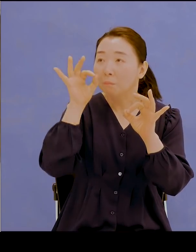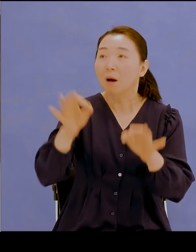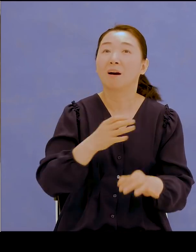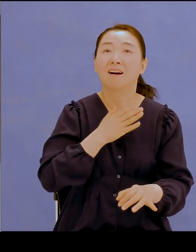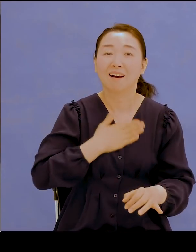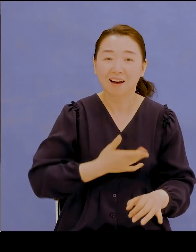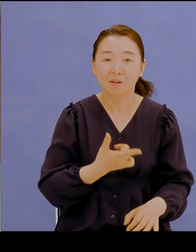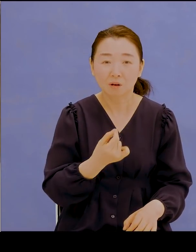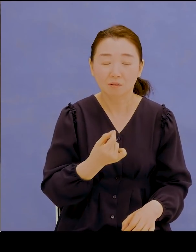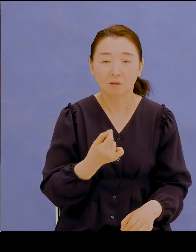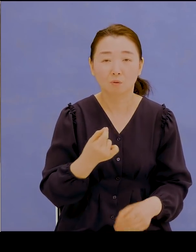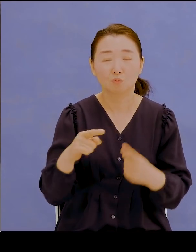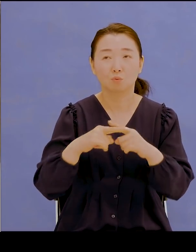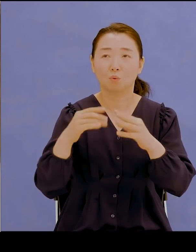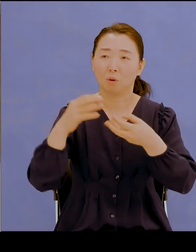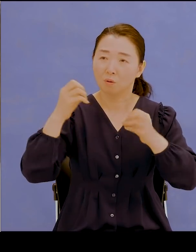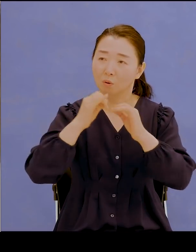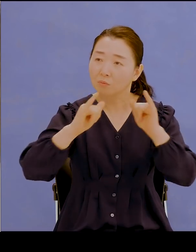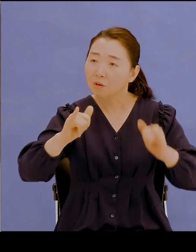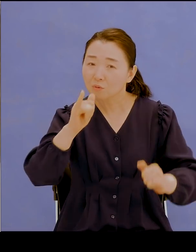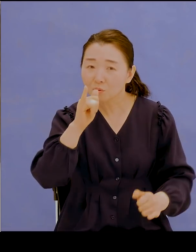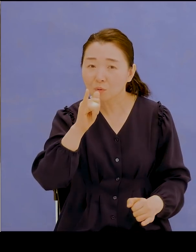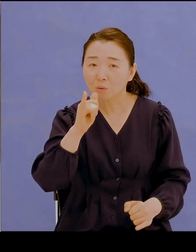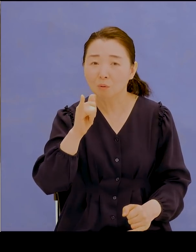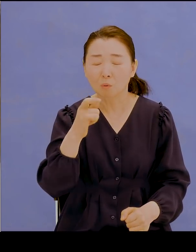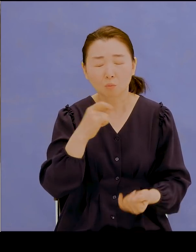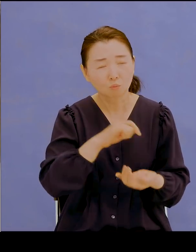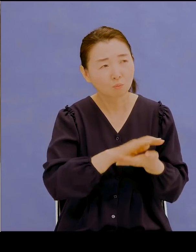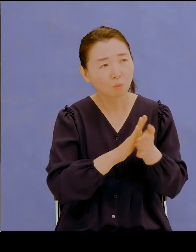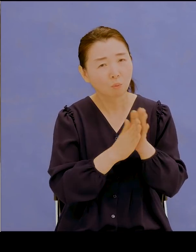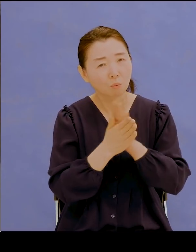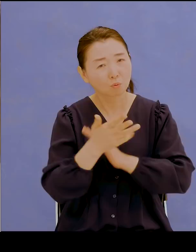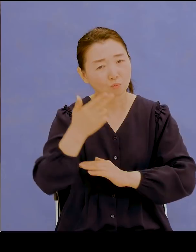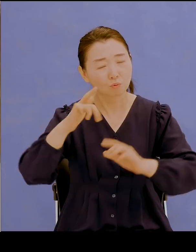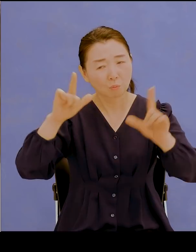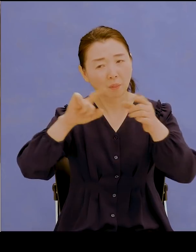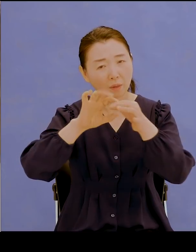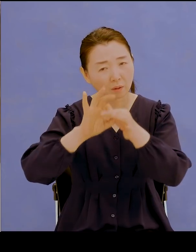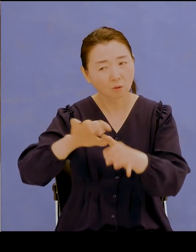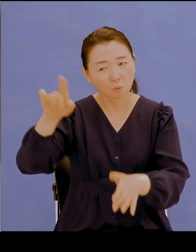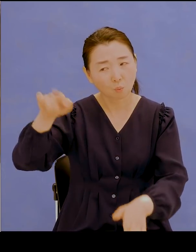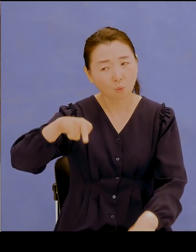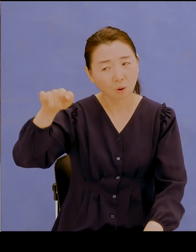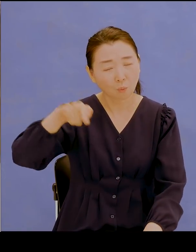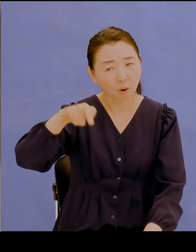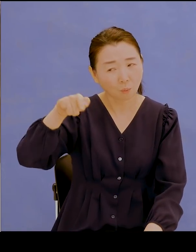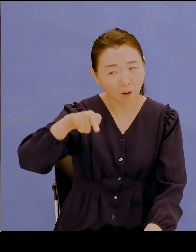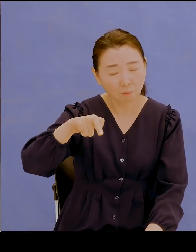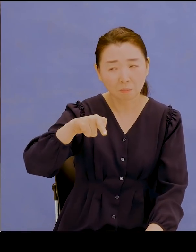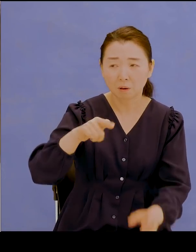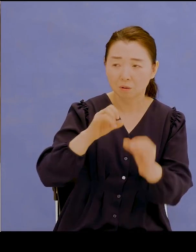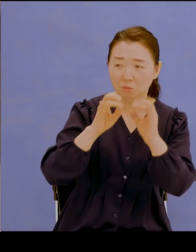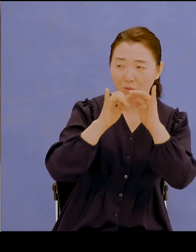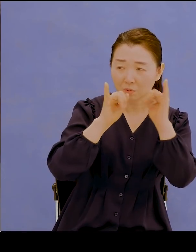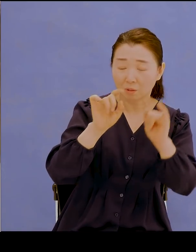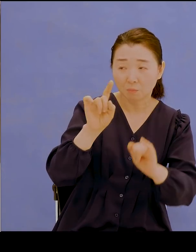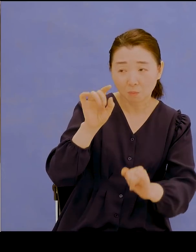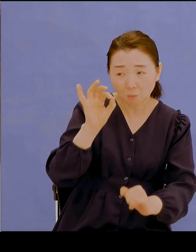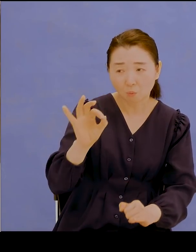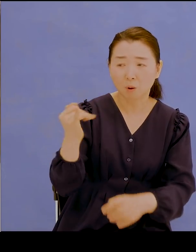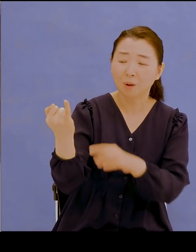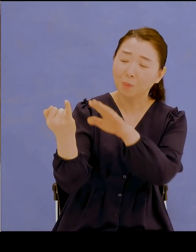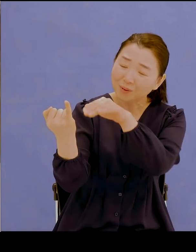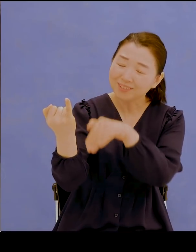이제 우리 교회에 이제 연예인이 있는데 네. 조금씩 변화되고 주일마다 계속 나오니까는 우리 전도사님께서 언니